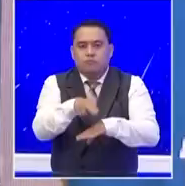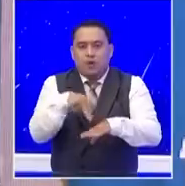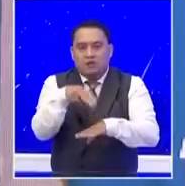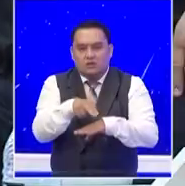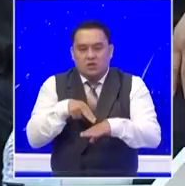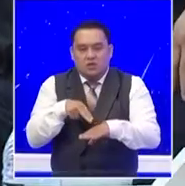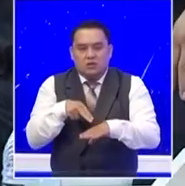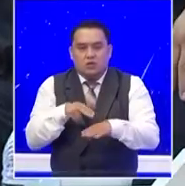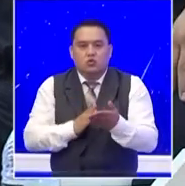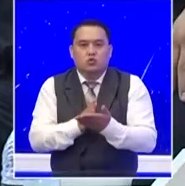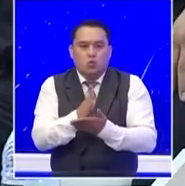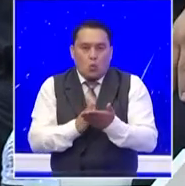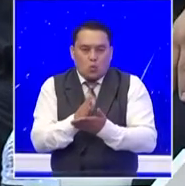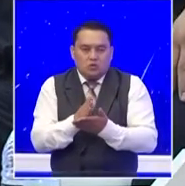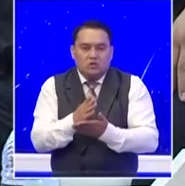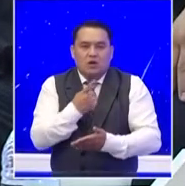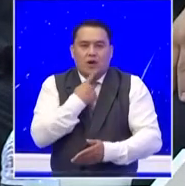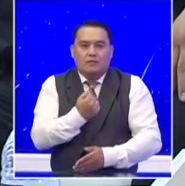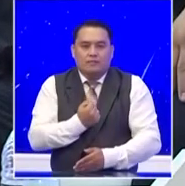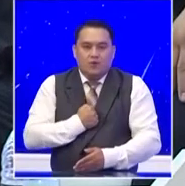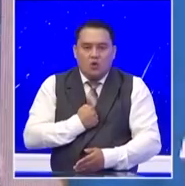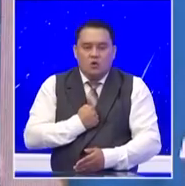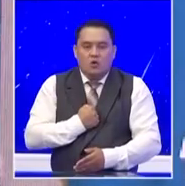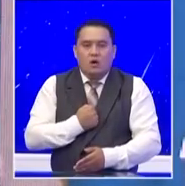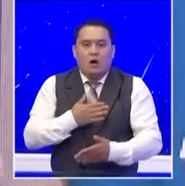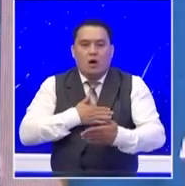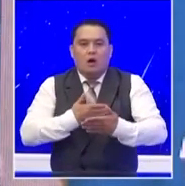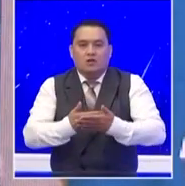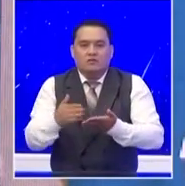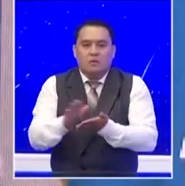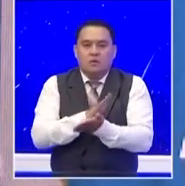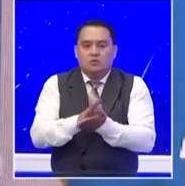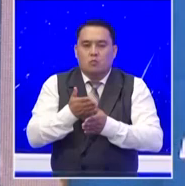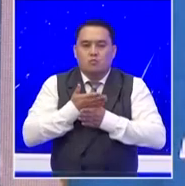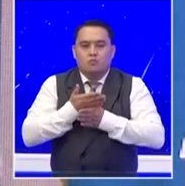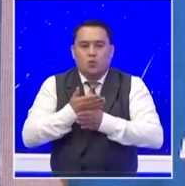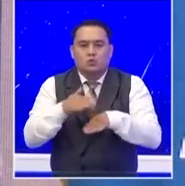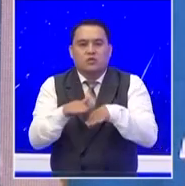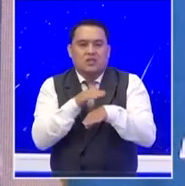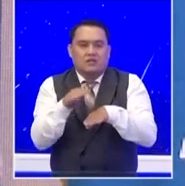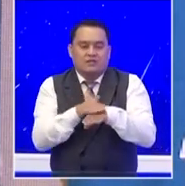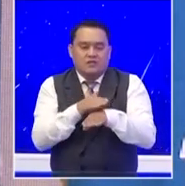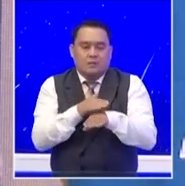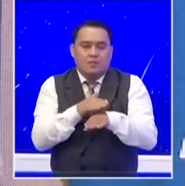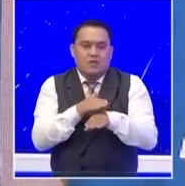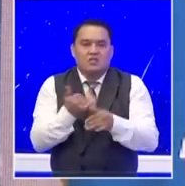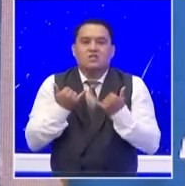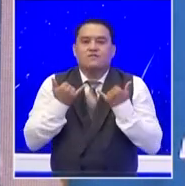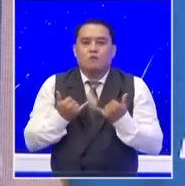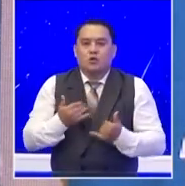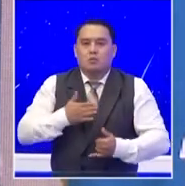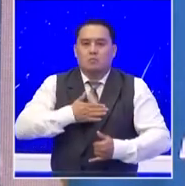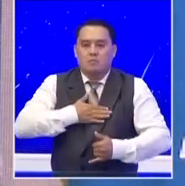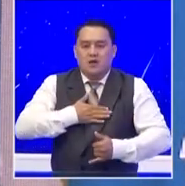полицейскими, служащими вооруженных сил, волонтерами, а также благотворителями. Сегодня мои